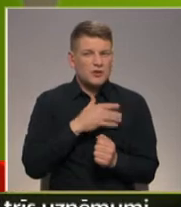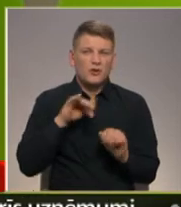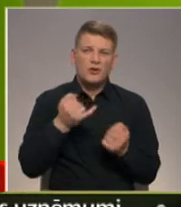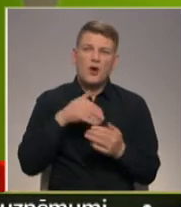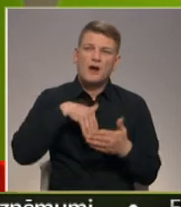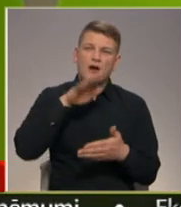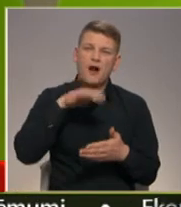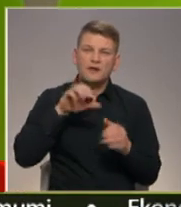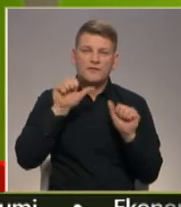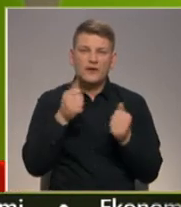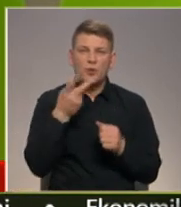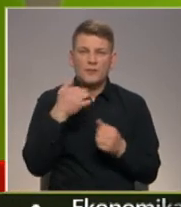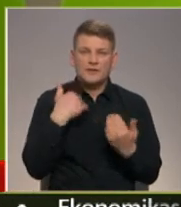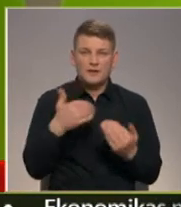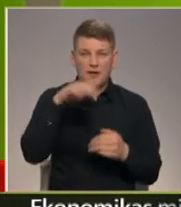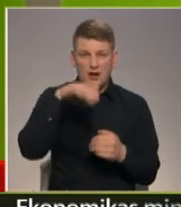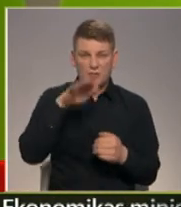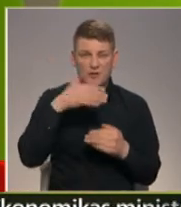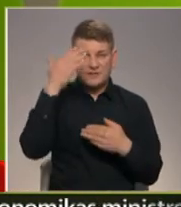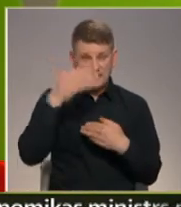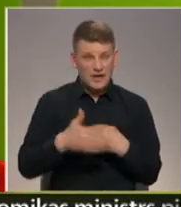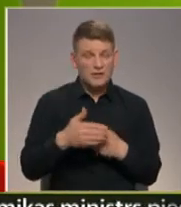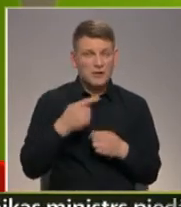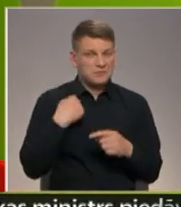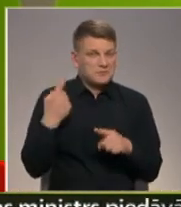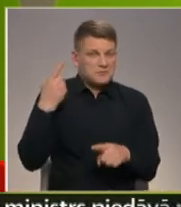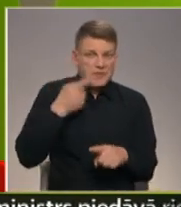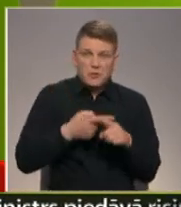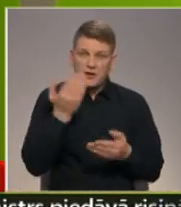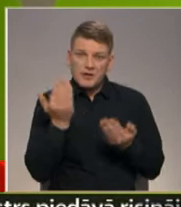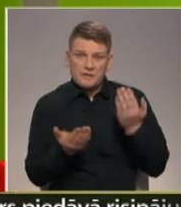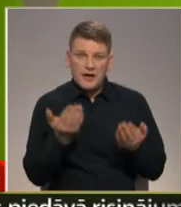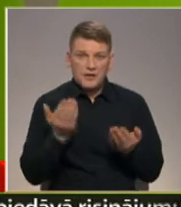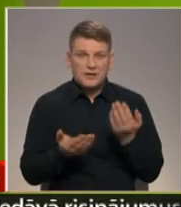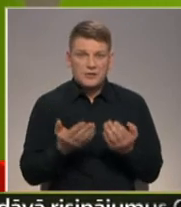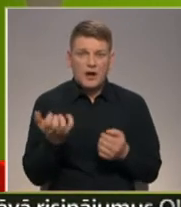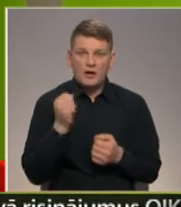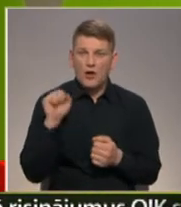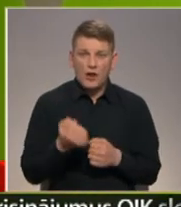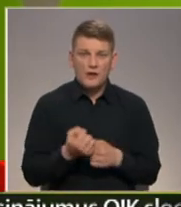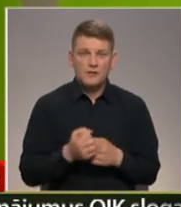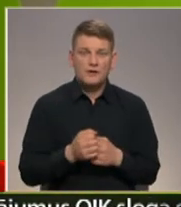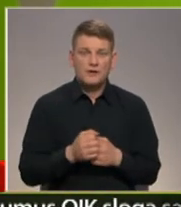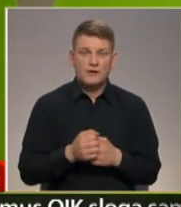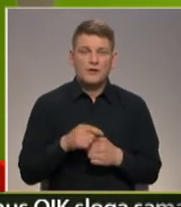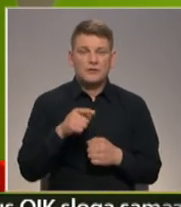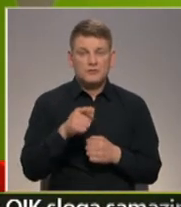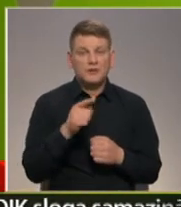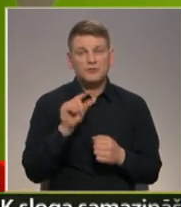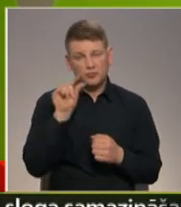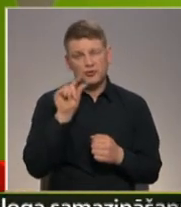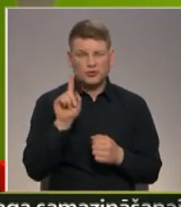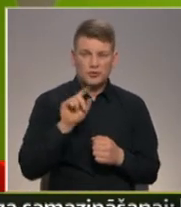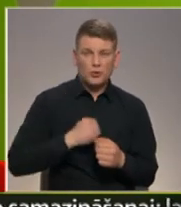krāsas veids, ko mēs tagad krāsoju sienas, ir pirmo reizi, ko es mēģinu ar kolēģi, un tas sagaidā mazliet